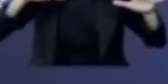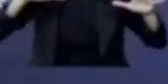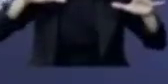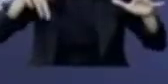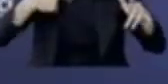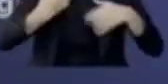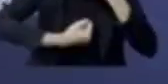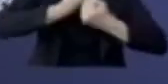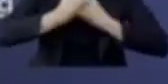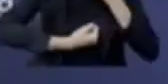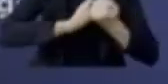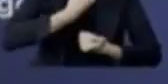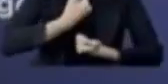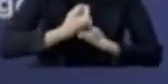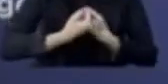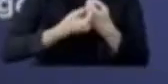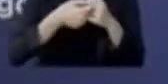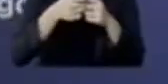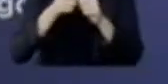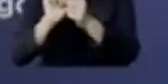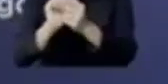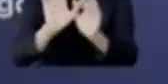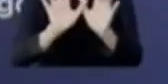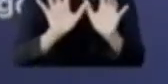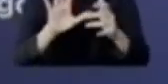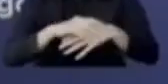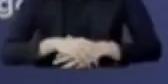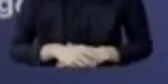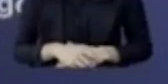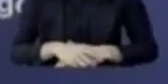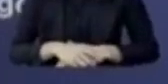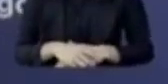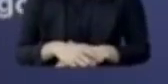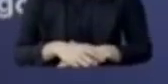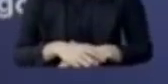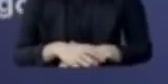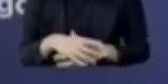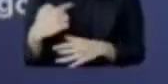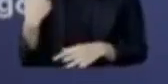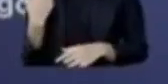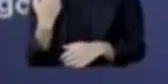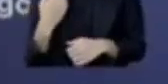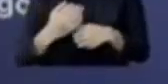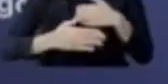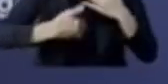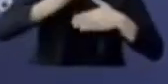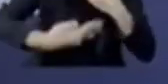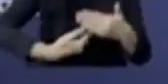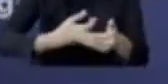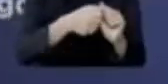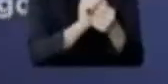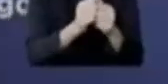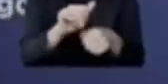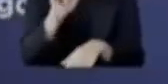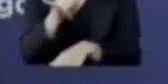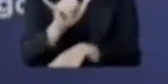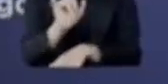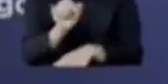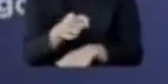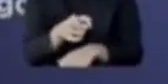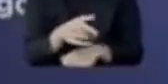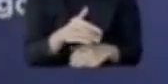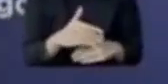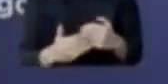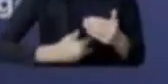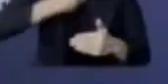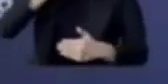agresifnya kita melakukan kontak tracing. Sudah barang tentu ini akan kita lanjutkan dengan bagaimana melakukan